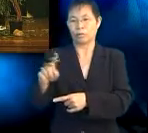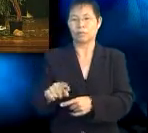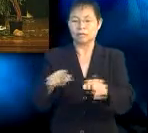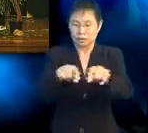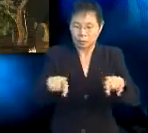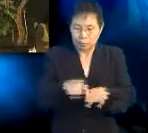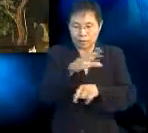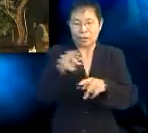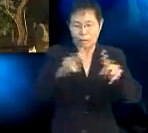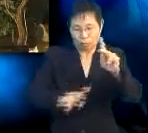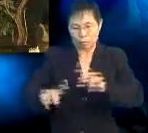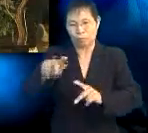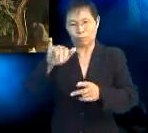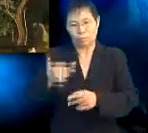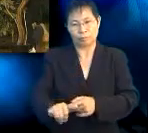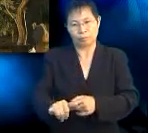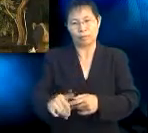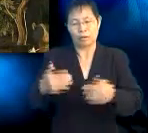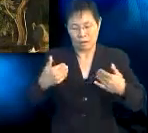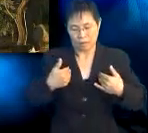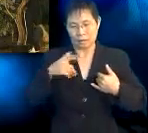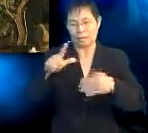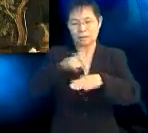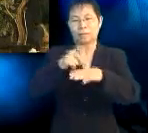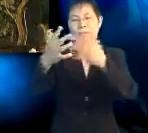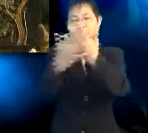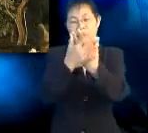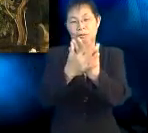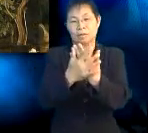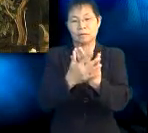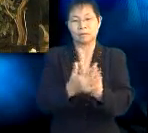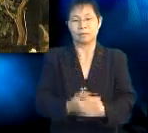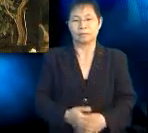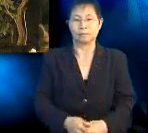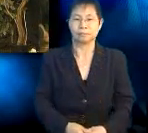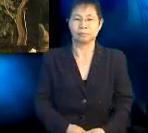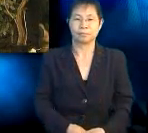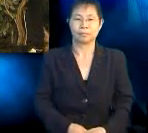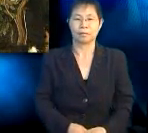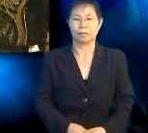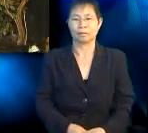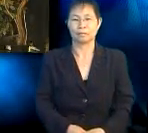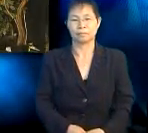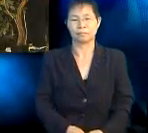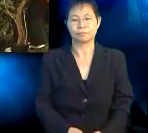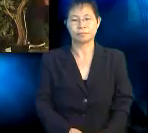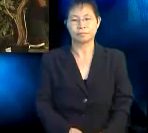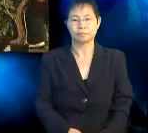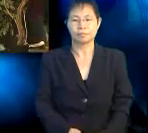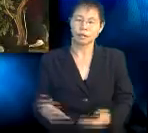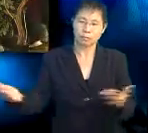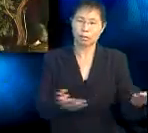dan orang-orangnya adalah di penjara. Saya William, saya Karu, bawa mereka semua ke balai. Bawa guni itu